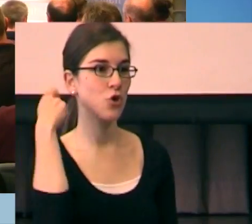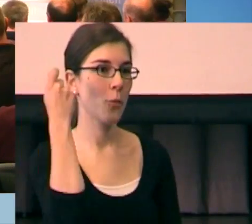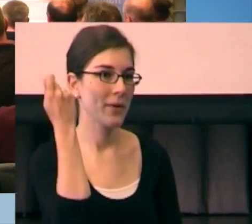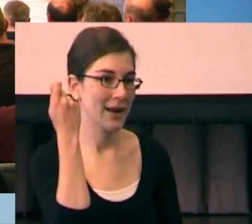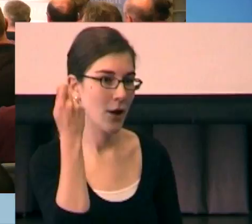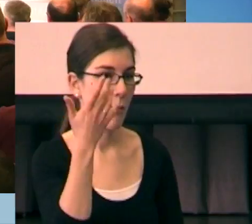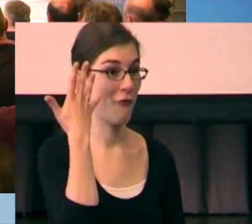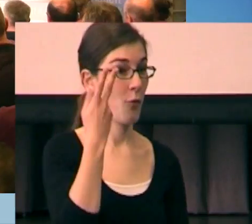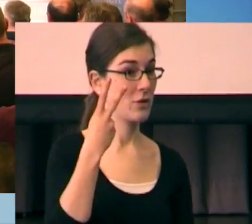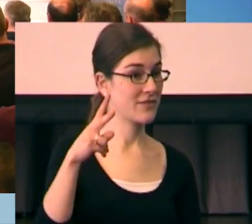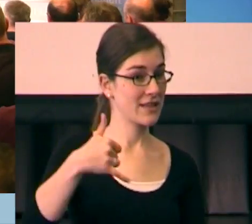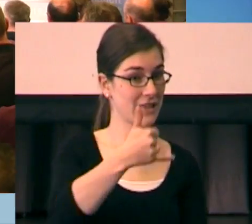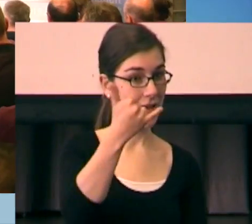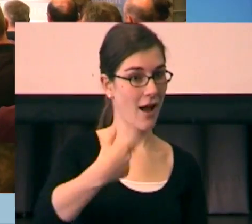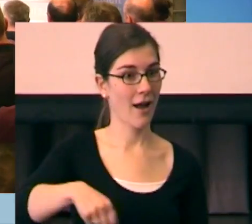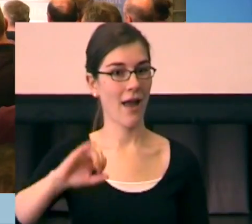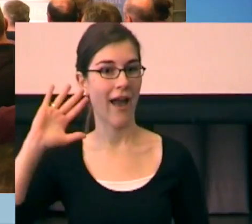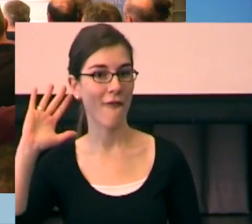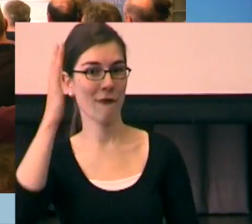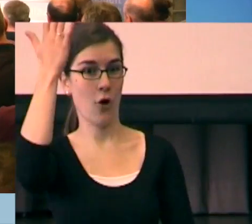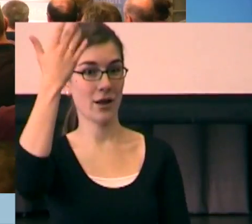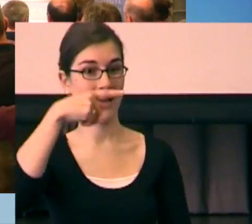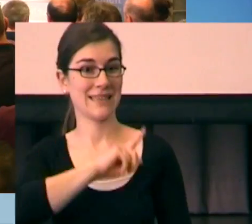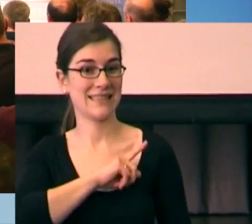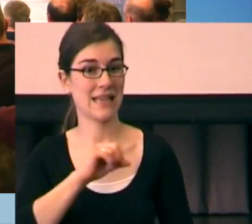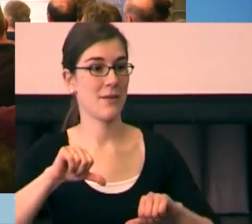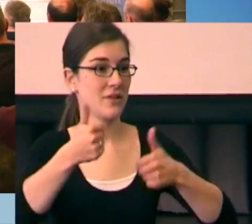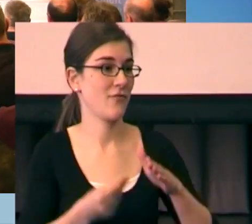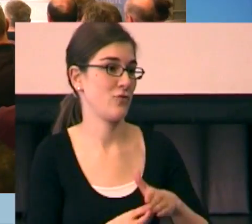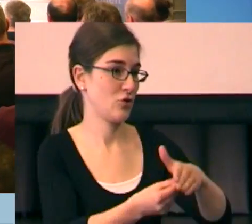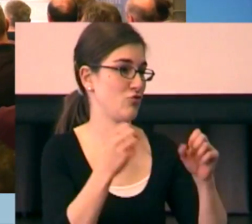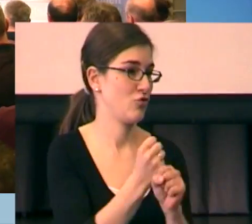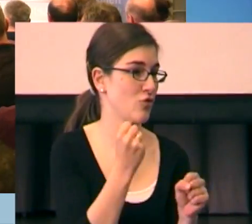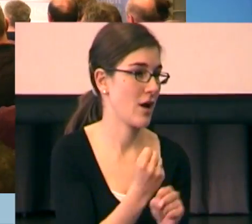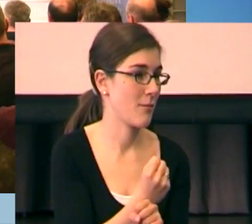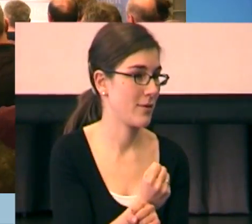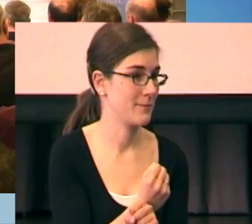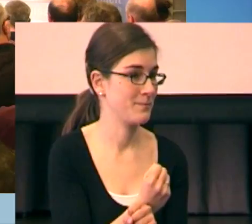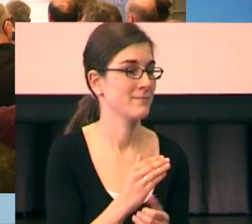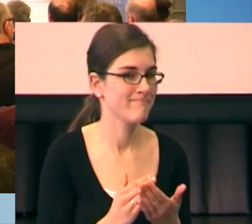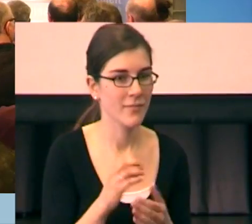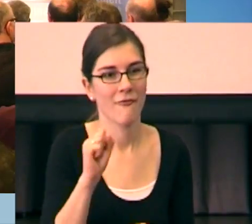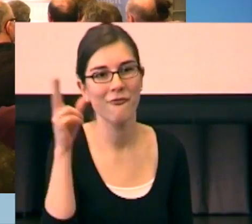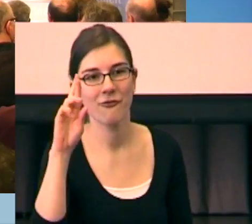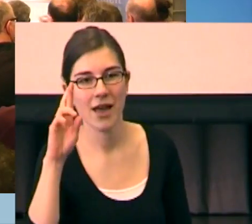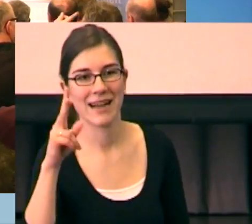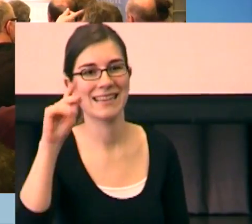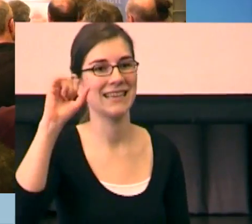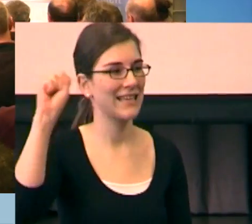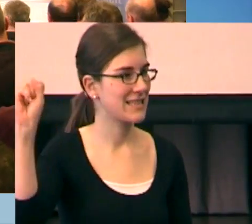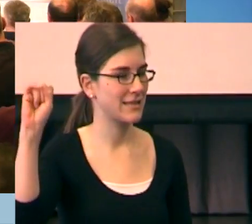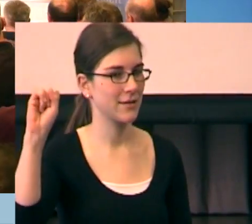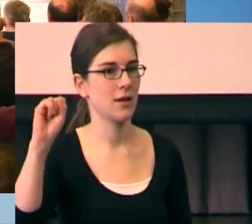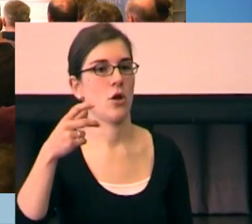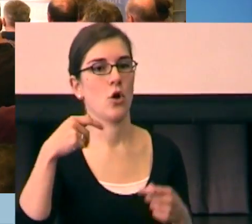25 Jahre erfolgreiche Selbsthilfeunterstützungsarbeit durch die KISS, die Kontakt- und Informationsstelle